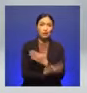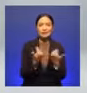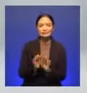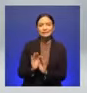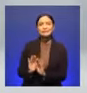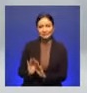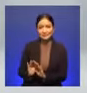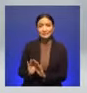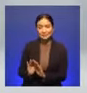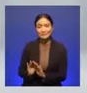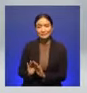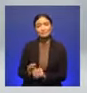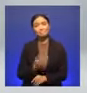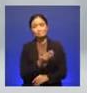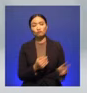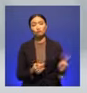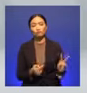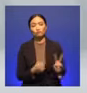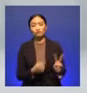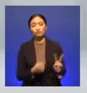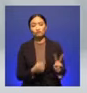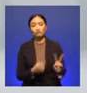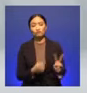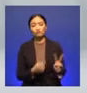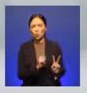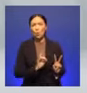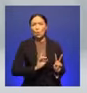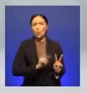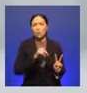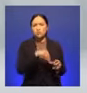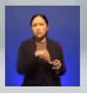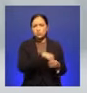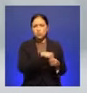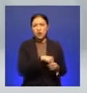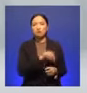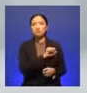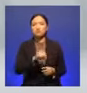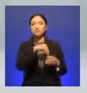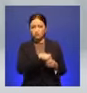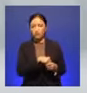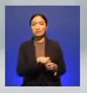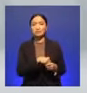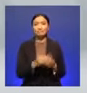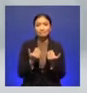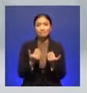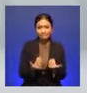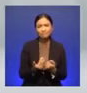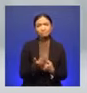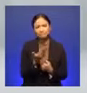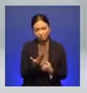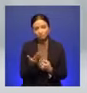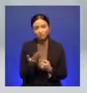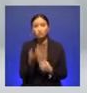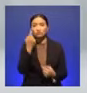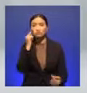ก่อนค่ะอาจารย์เพราะยังไงอาจารย์กับพี่นิติรัตน์เนี่ยก็ยังคงอยู่กับทางสสส.นะคะในช่วงนี้คิดว่าจะขอนำเข้า